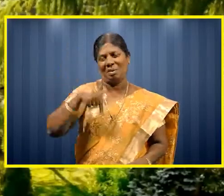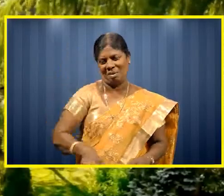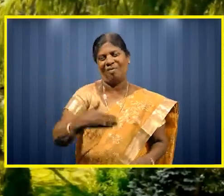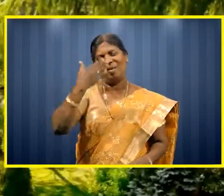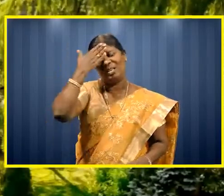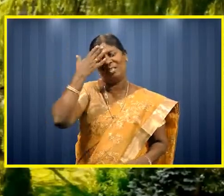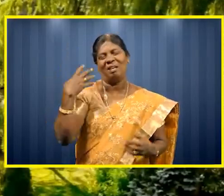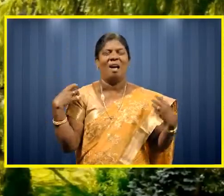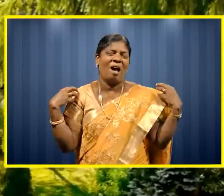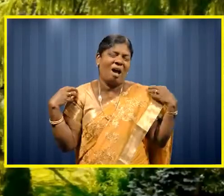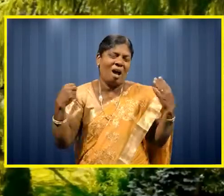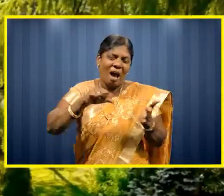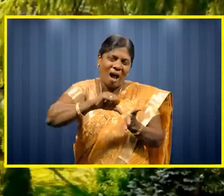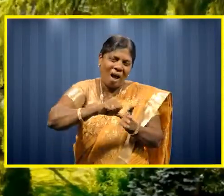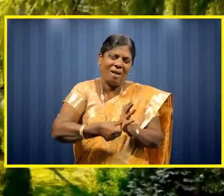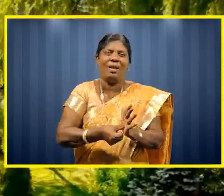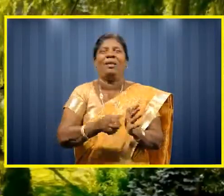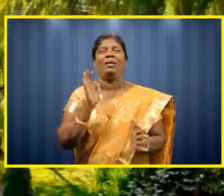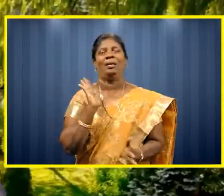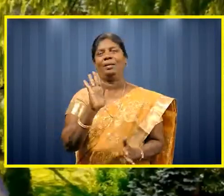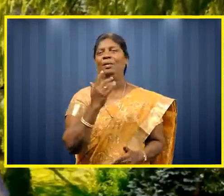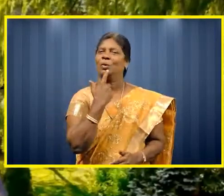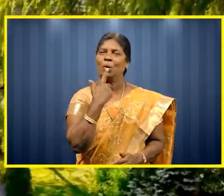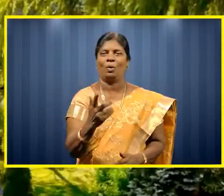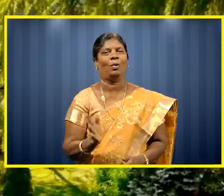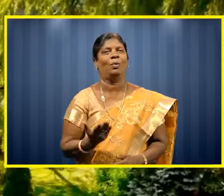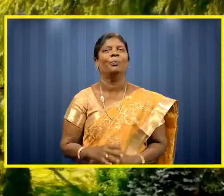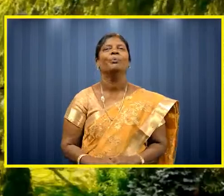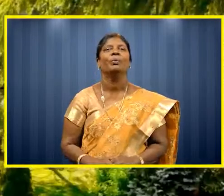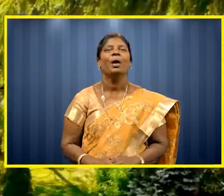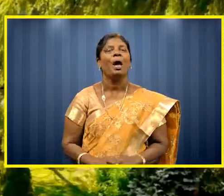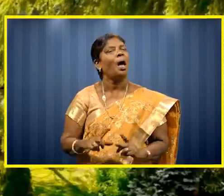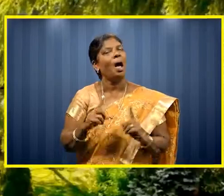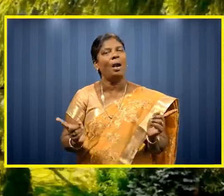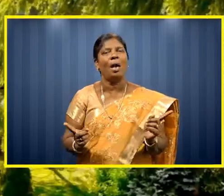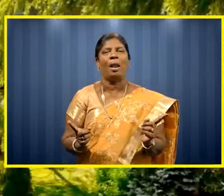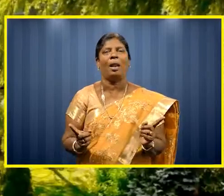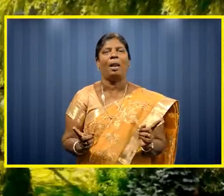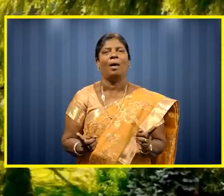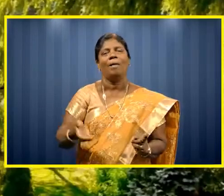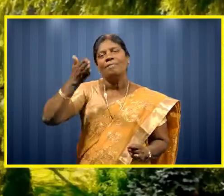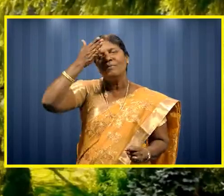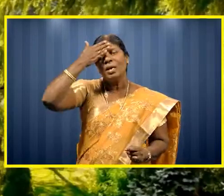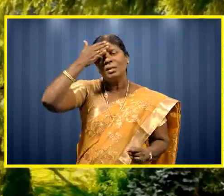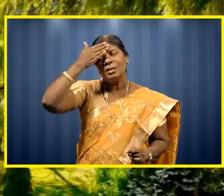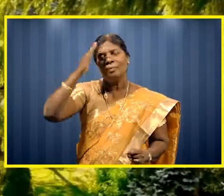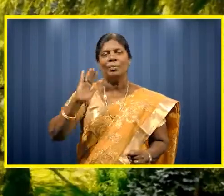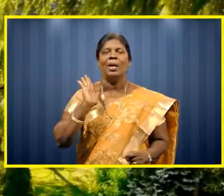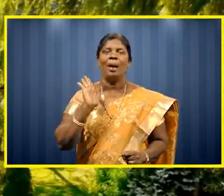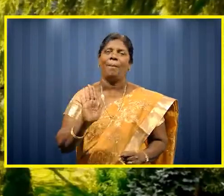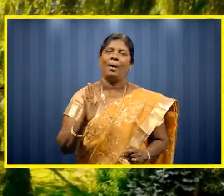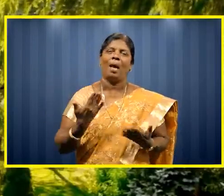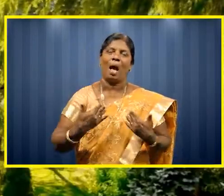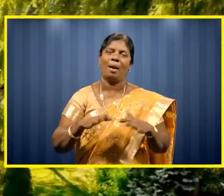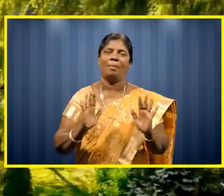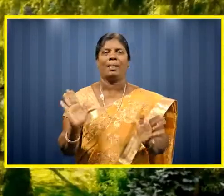விட கடினமாக இருக்கிறதே அப்படிலாம் நம்ம சொல்கிறோம். ஆனால் வருடங்கள் எப்படி